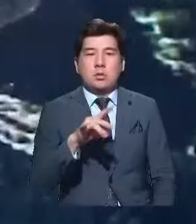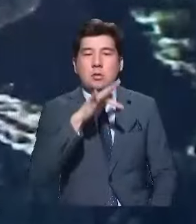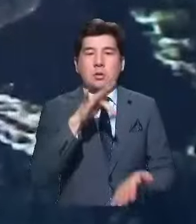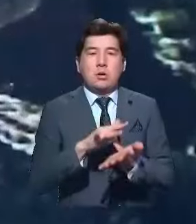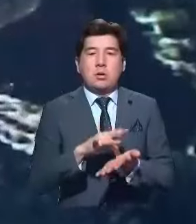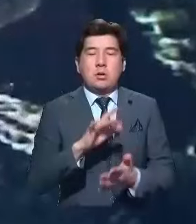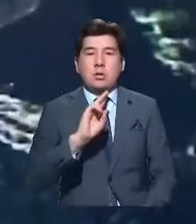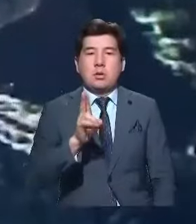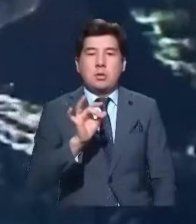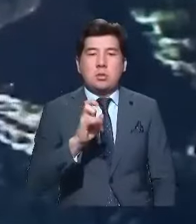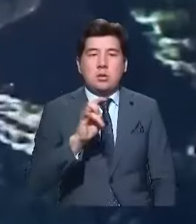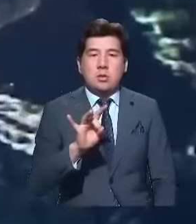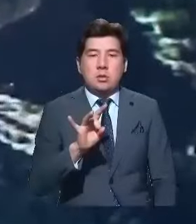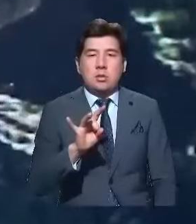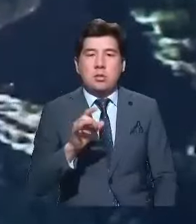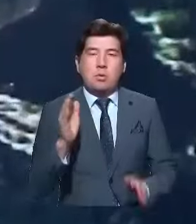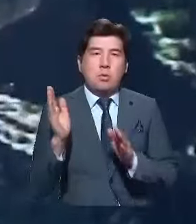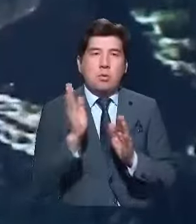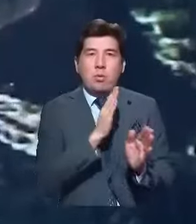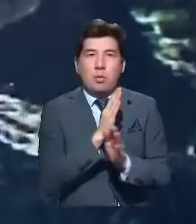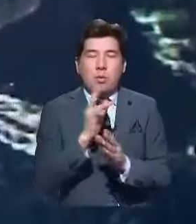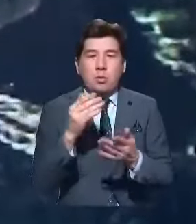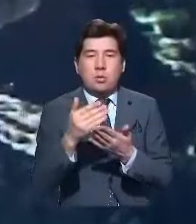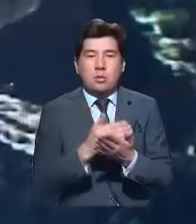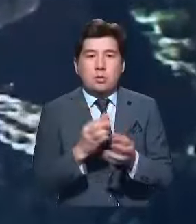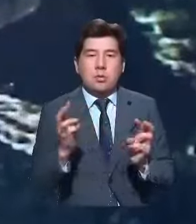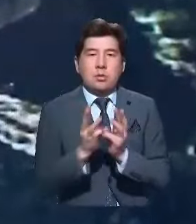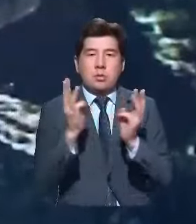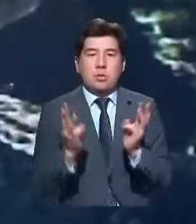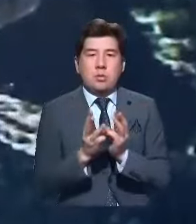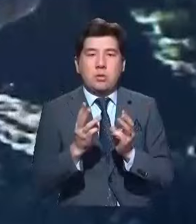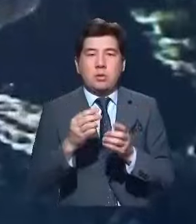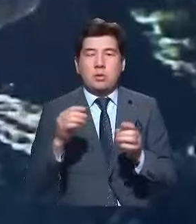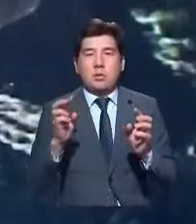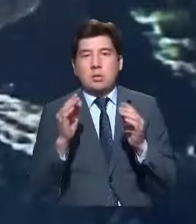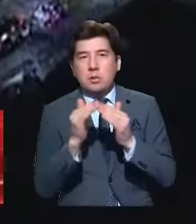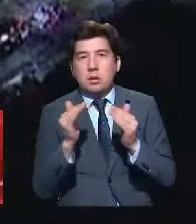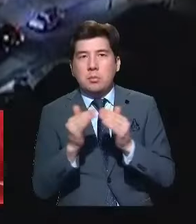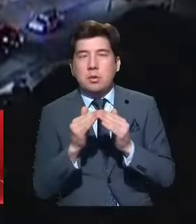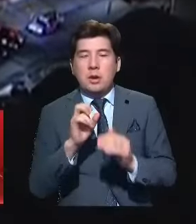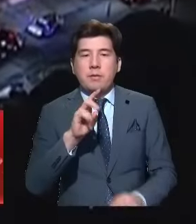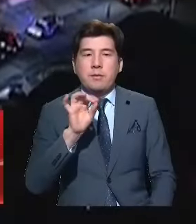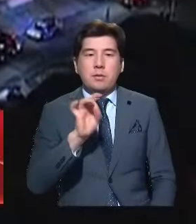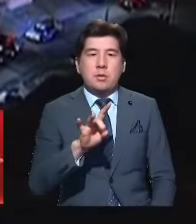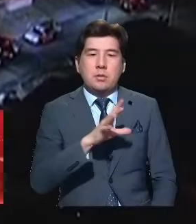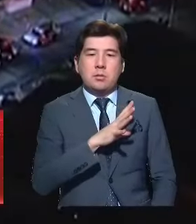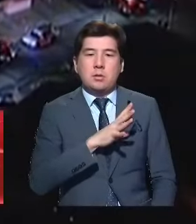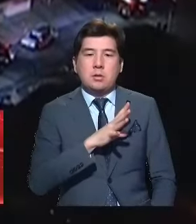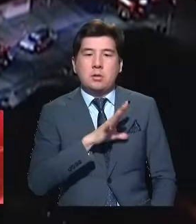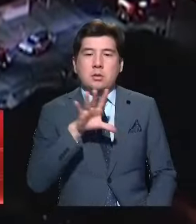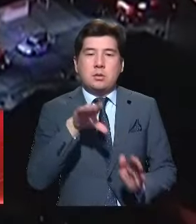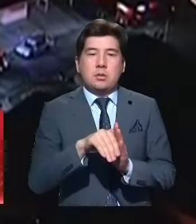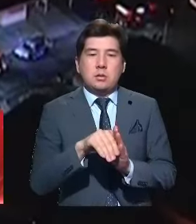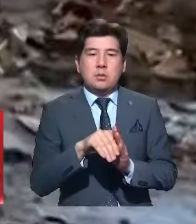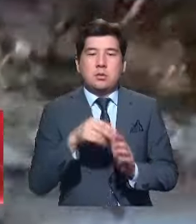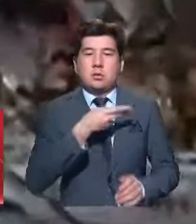Клируотер. Как отмечается, из-за крушения произошло возгорание нескольких автодомов. В местной пожарной службе сообщили, что есть жертвы как